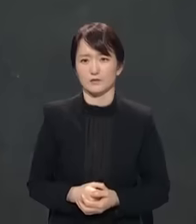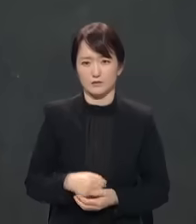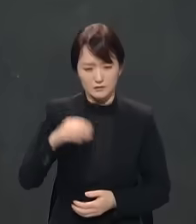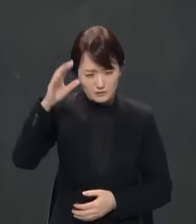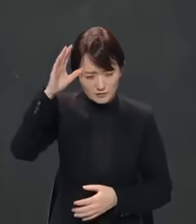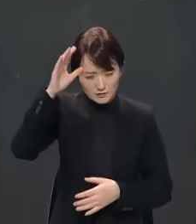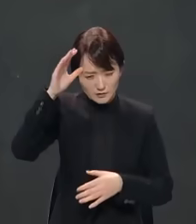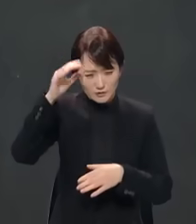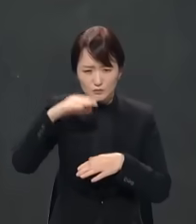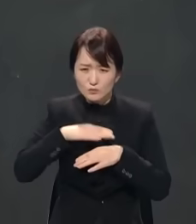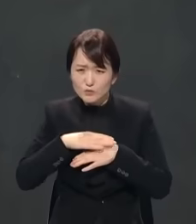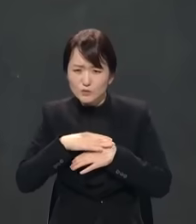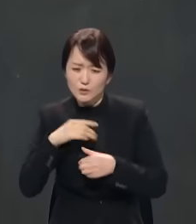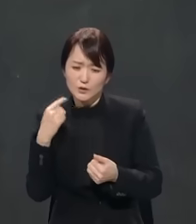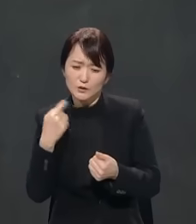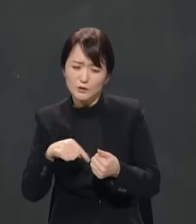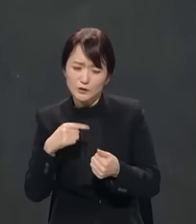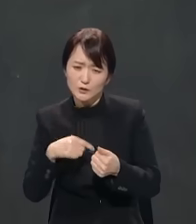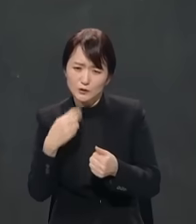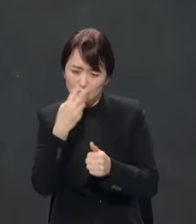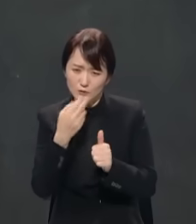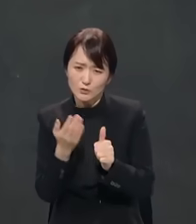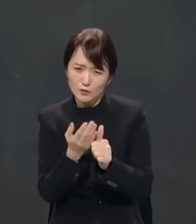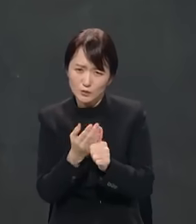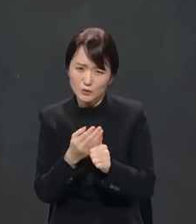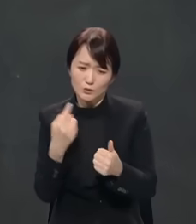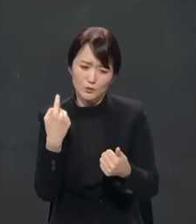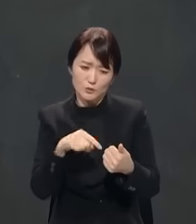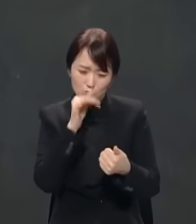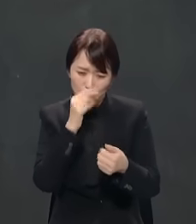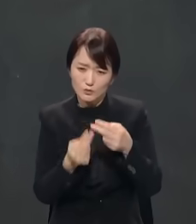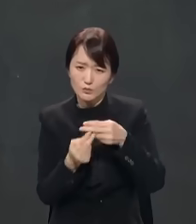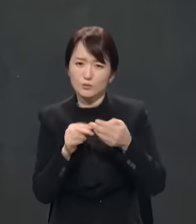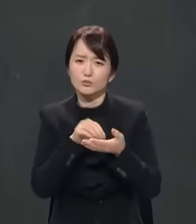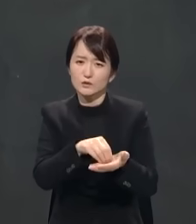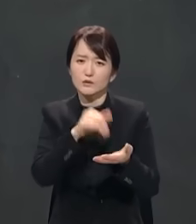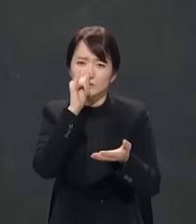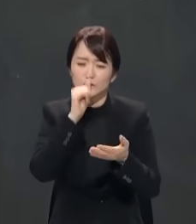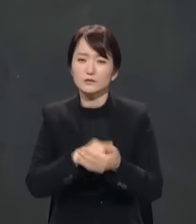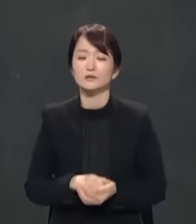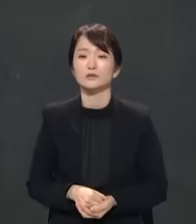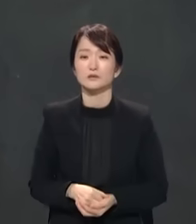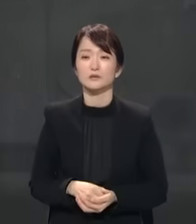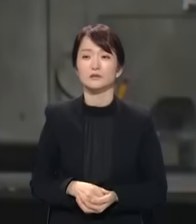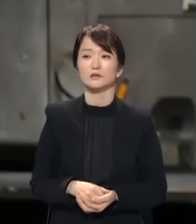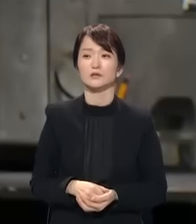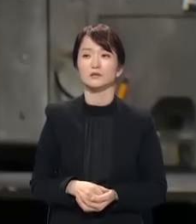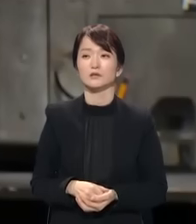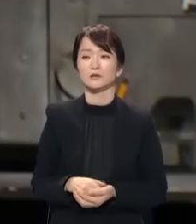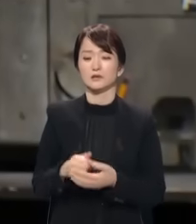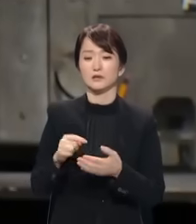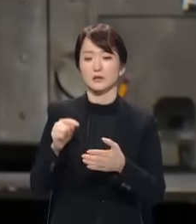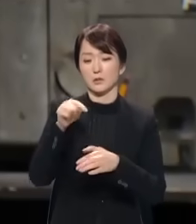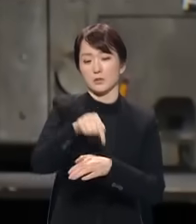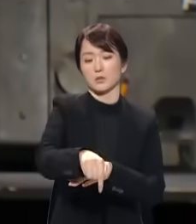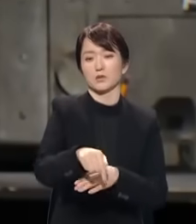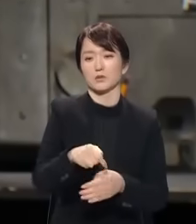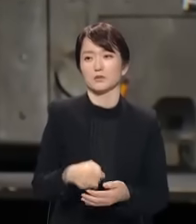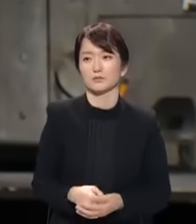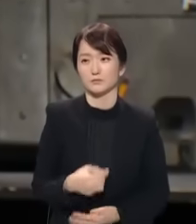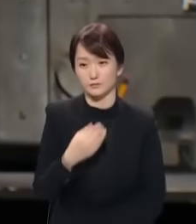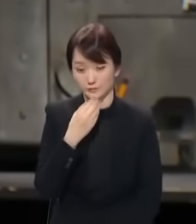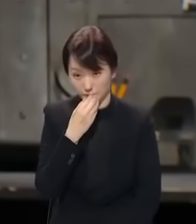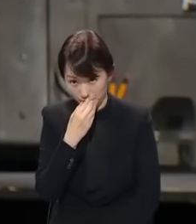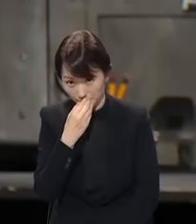있는 교육도 받아야 되고요, 보험도 반드시 가입하도록 하고 있긴 한데. 문제가 예. 외출할 때 입마개 하고